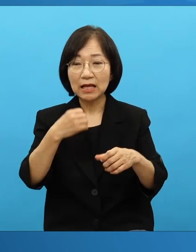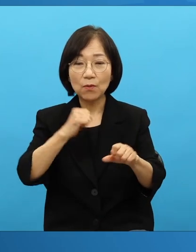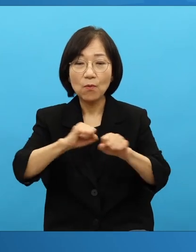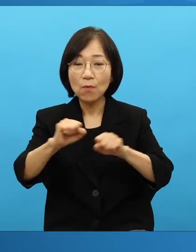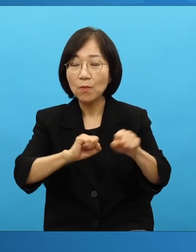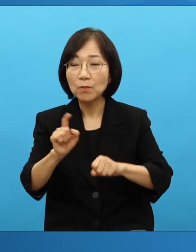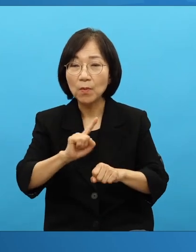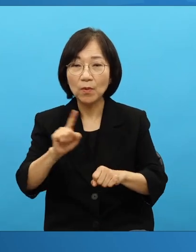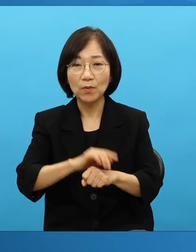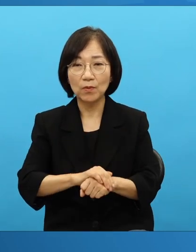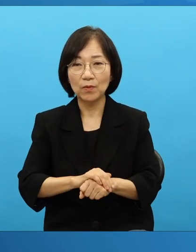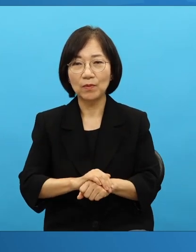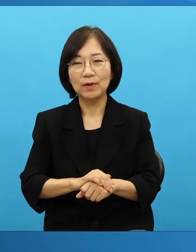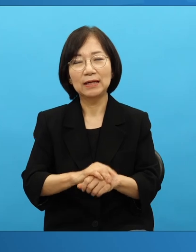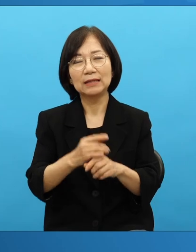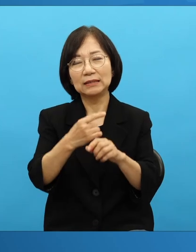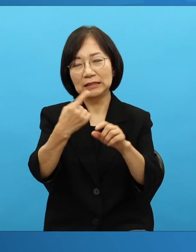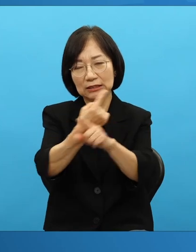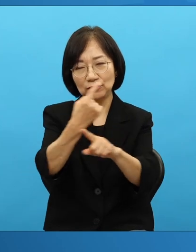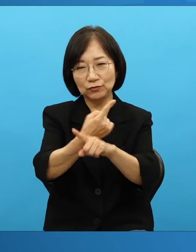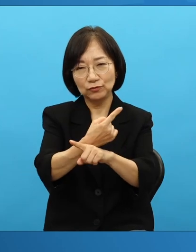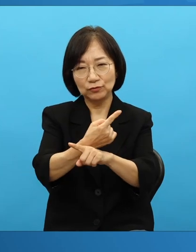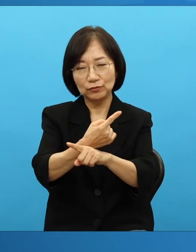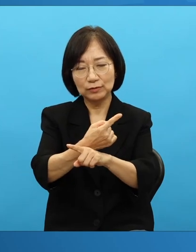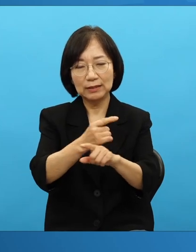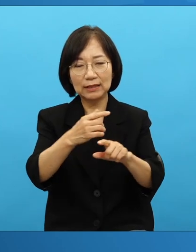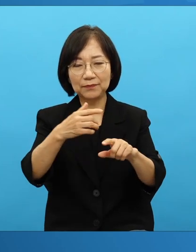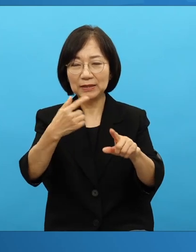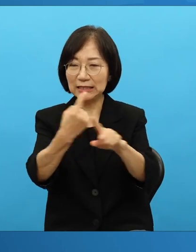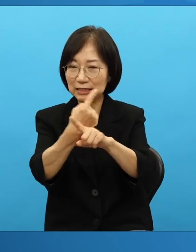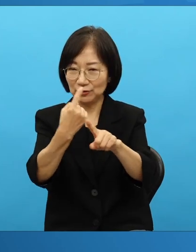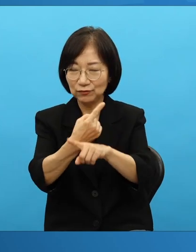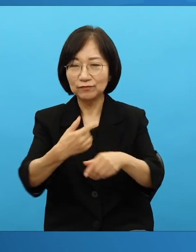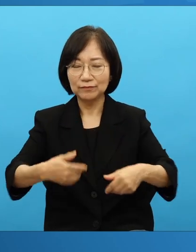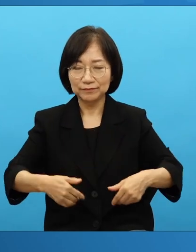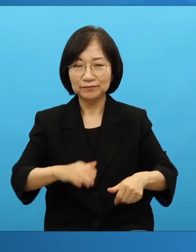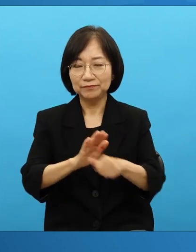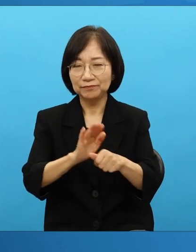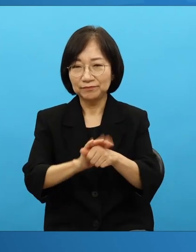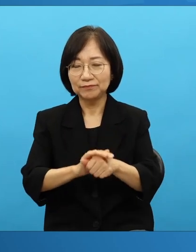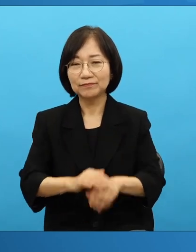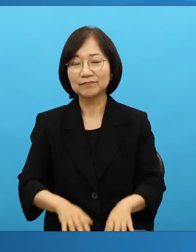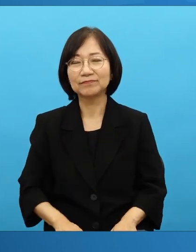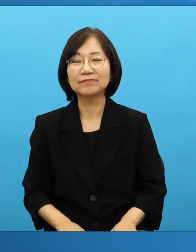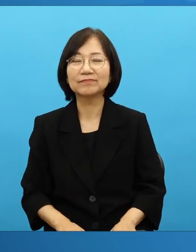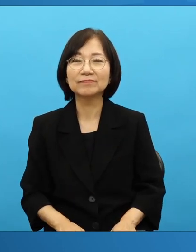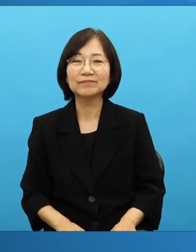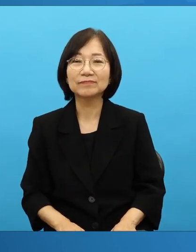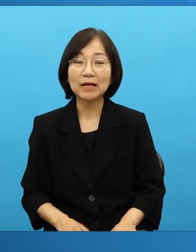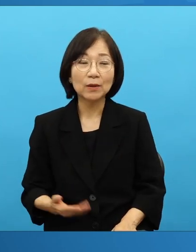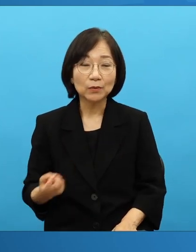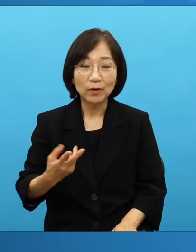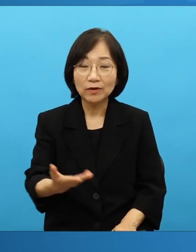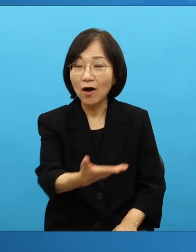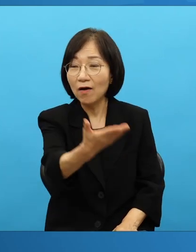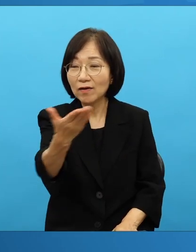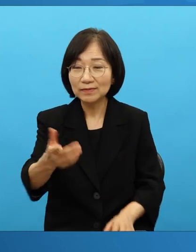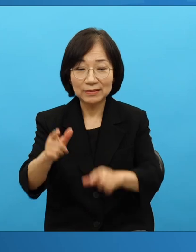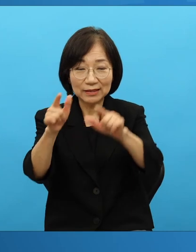在三个愿当中，实际上要施行治愈。 이걸로 끝나는 게 아니고 여러분의 모든 현장에서는 치유할 수 있는